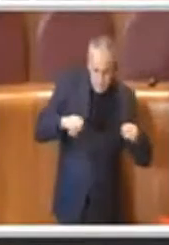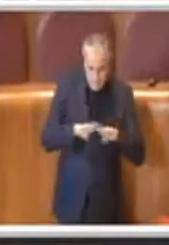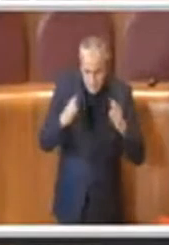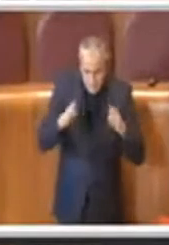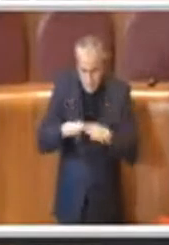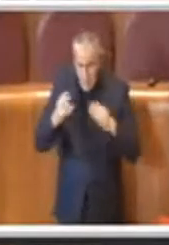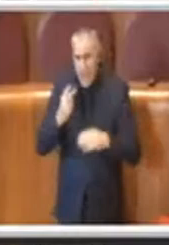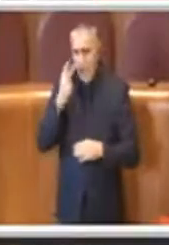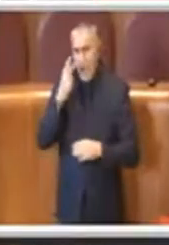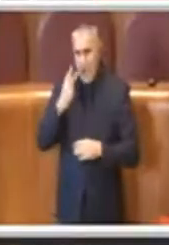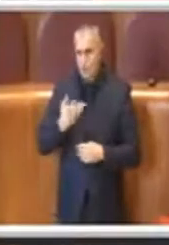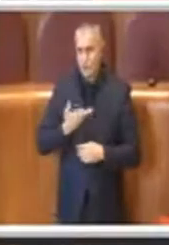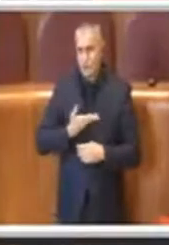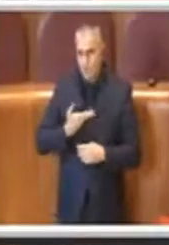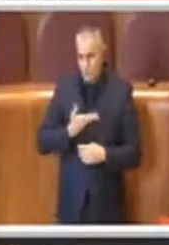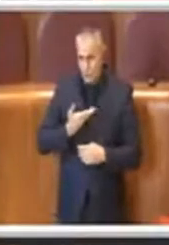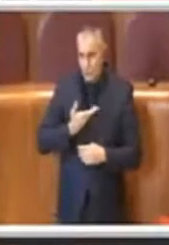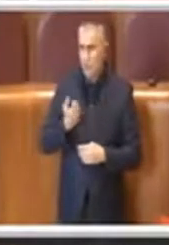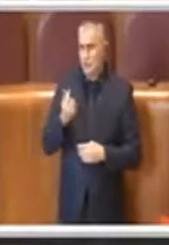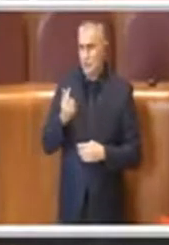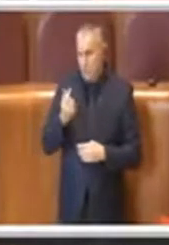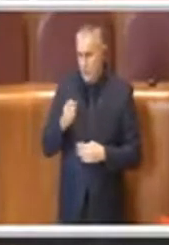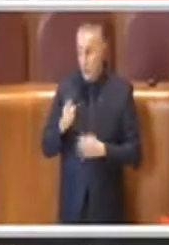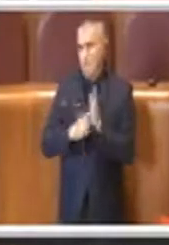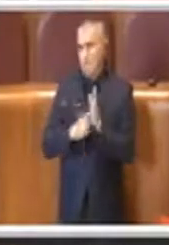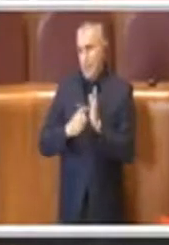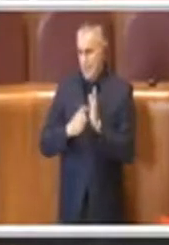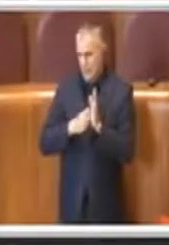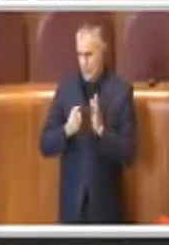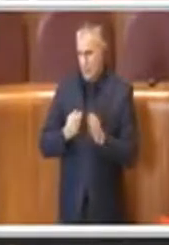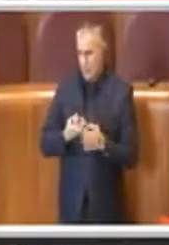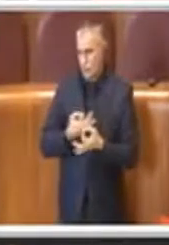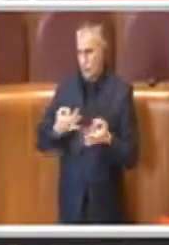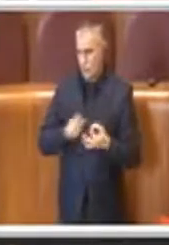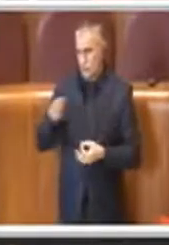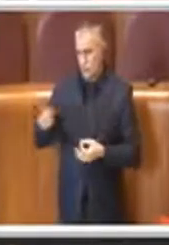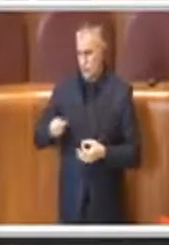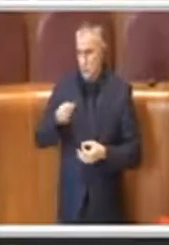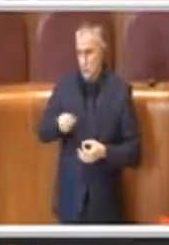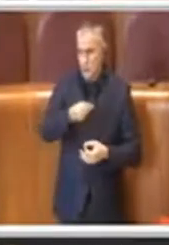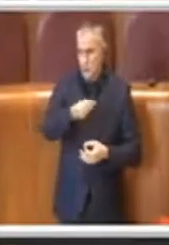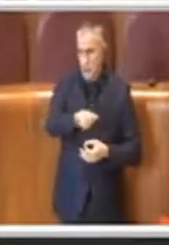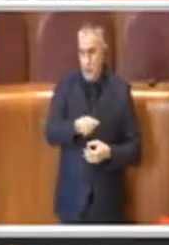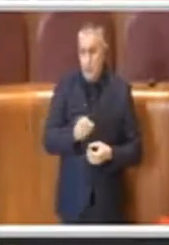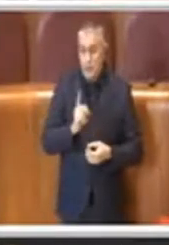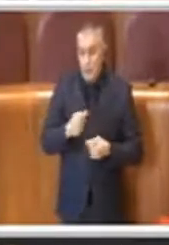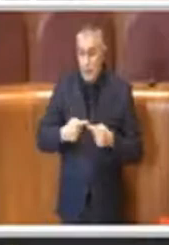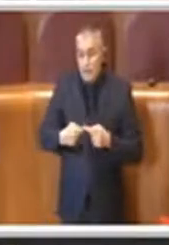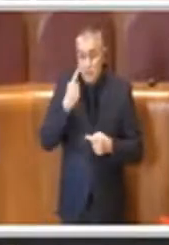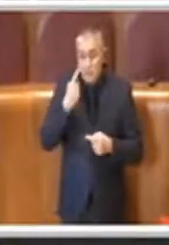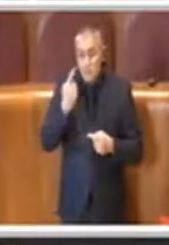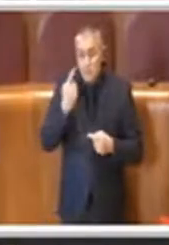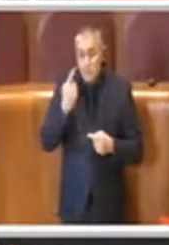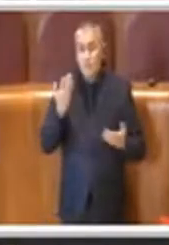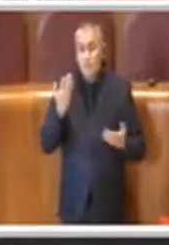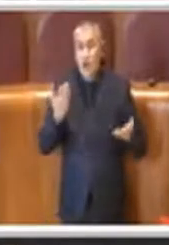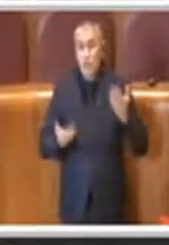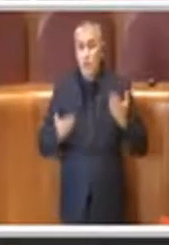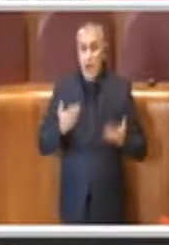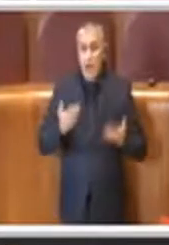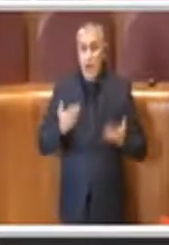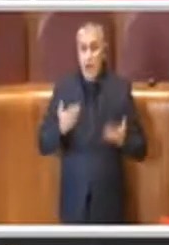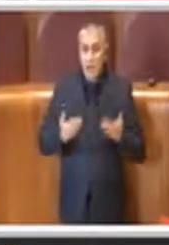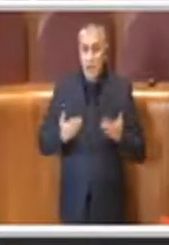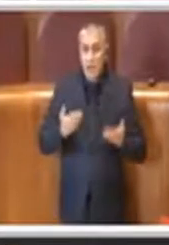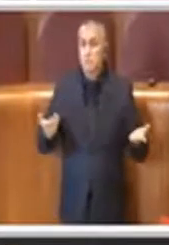legittime cifre a chi ne aveva diritto, e sicuramente poi c'è da valutare se non è